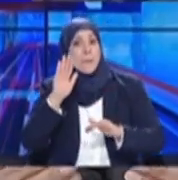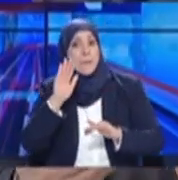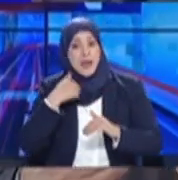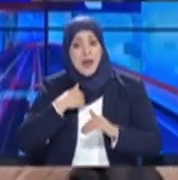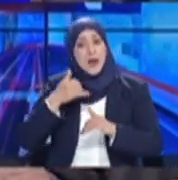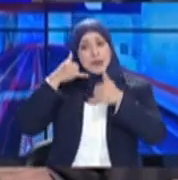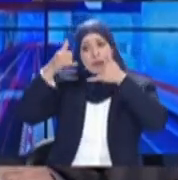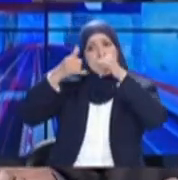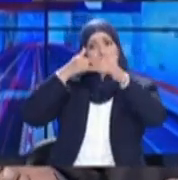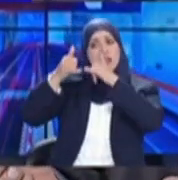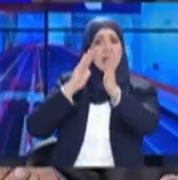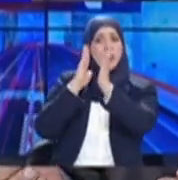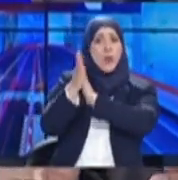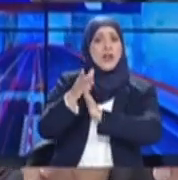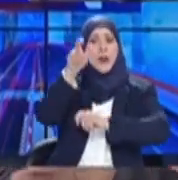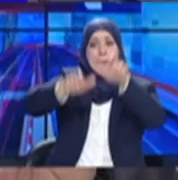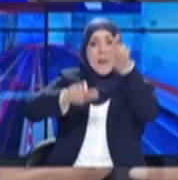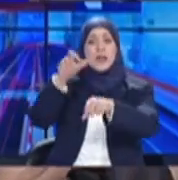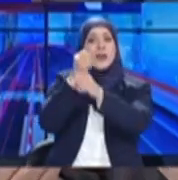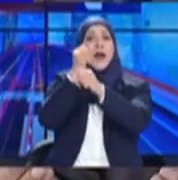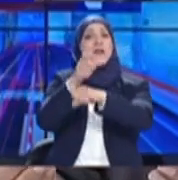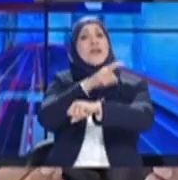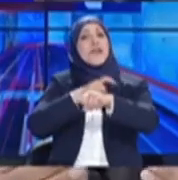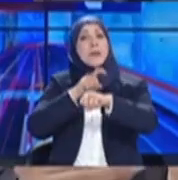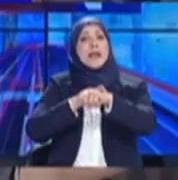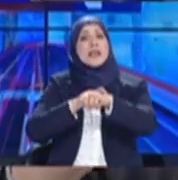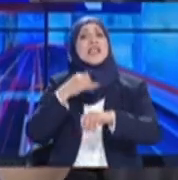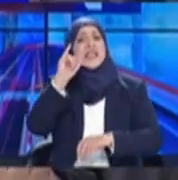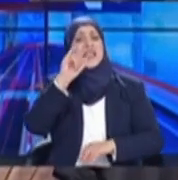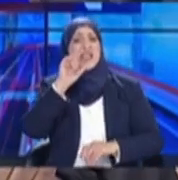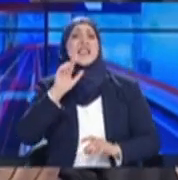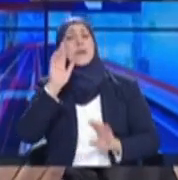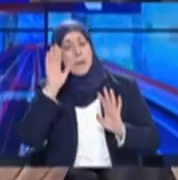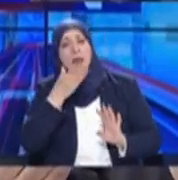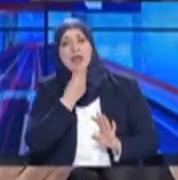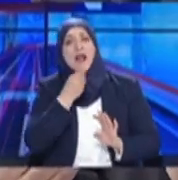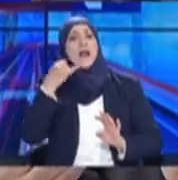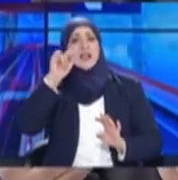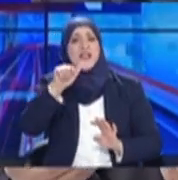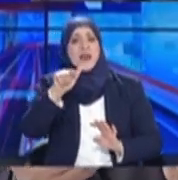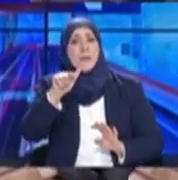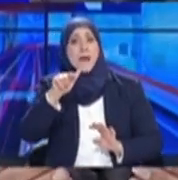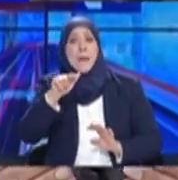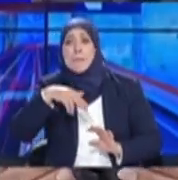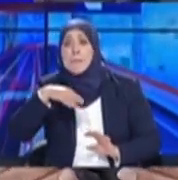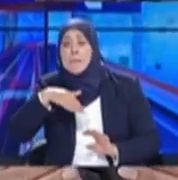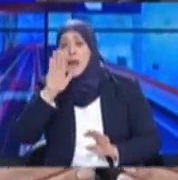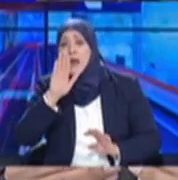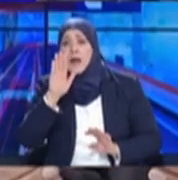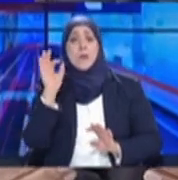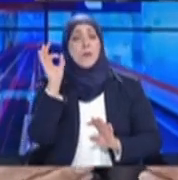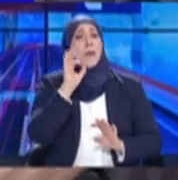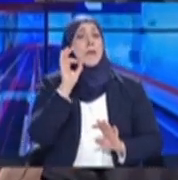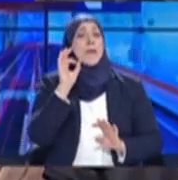مباشر وانا ممثل الاول البلدين حتى اذا كان توفرت له في ب ب بعشره على الغرب